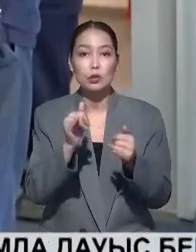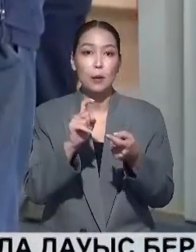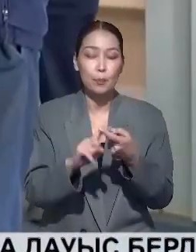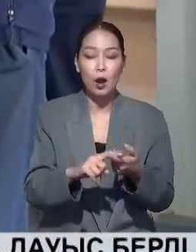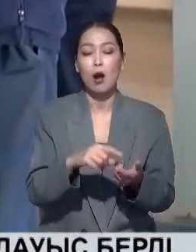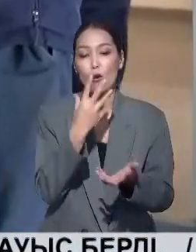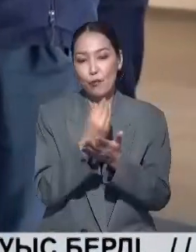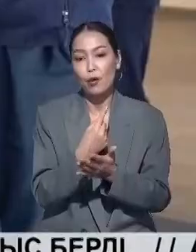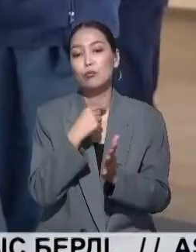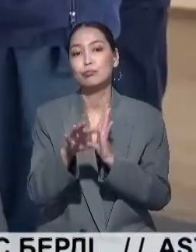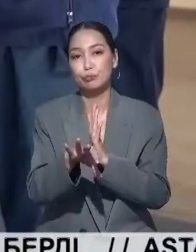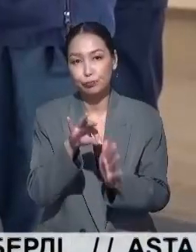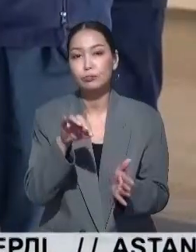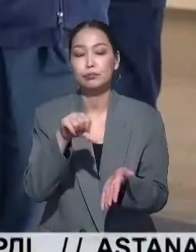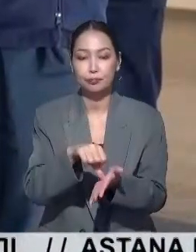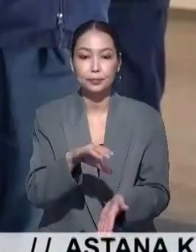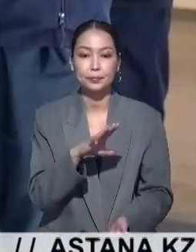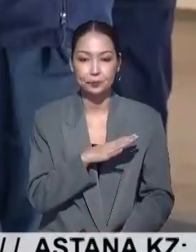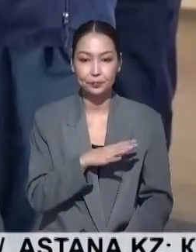азаматтық позициясында білдірді.